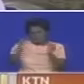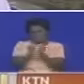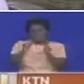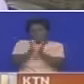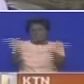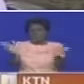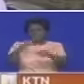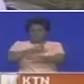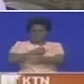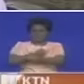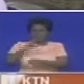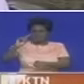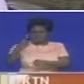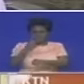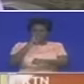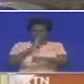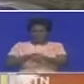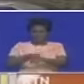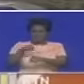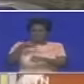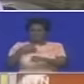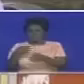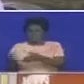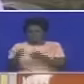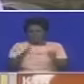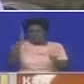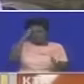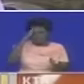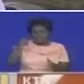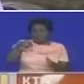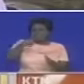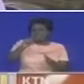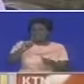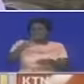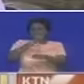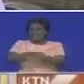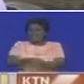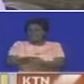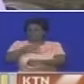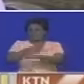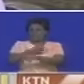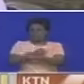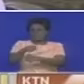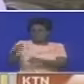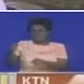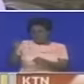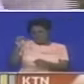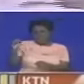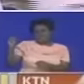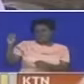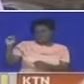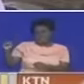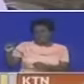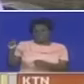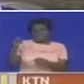umma. Kwa mara ya kwanza, wanafunzi wanao fursa ya kupata kujua kwamba alipata nafasi katika shule gani kwa kutuma ujumbe wa arafa kwa kutuma nambari